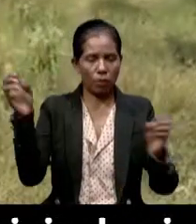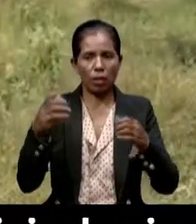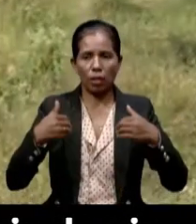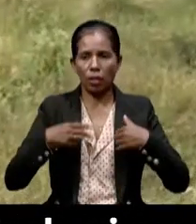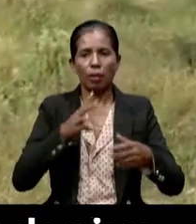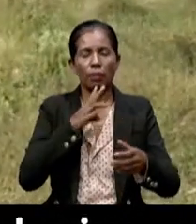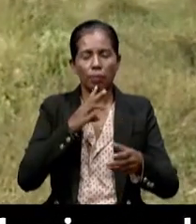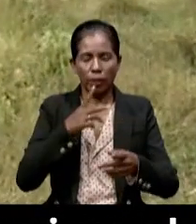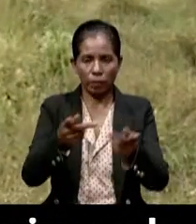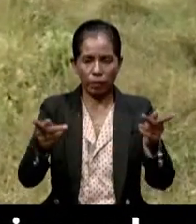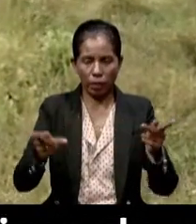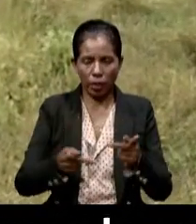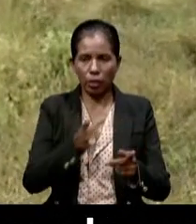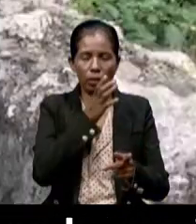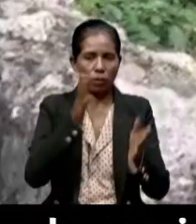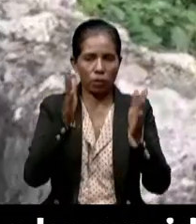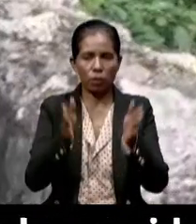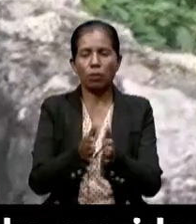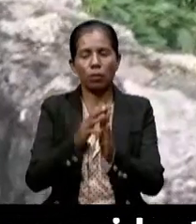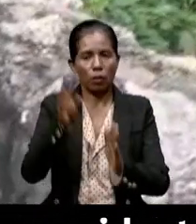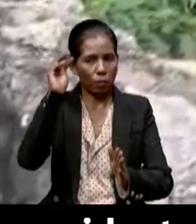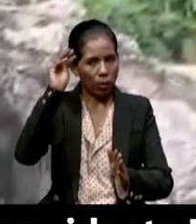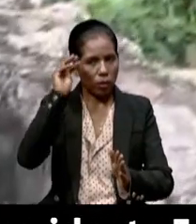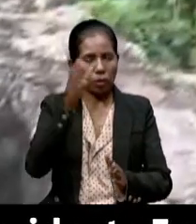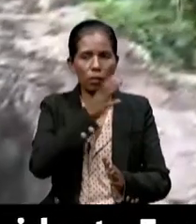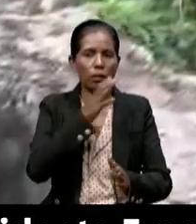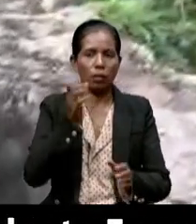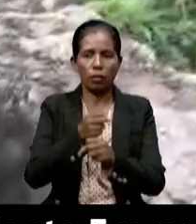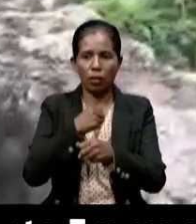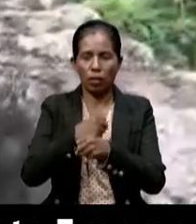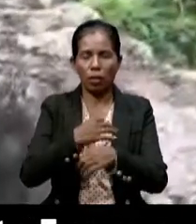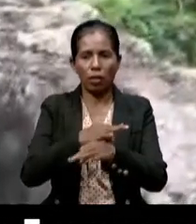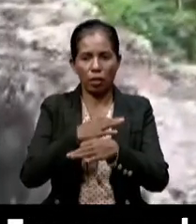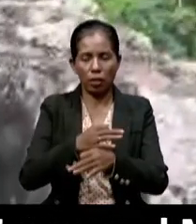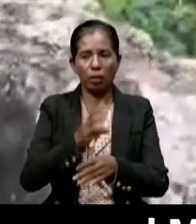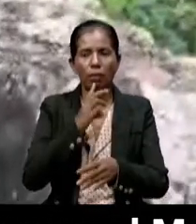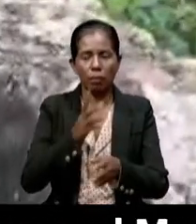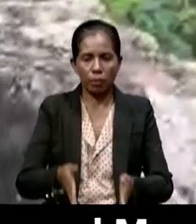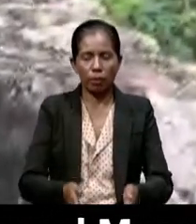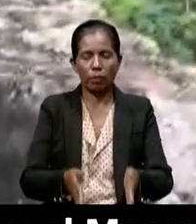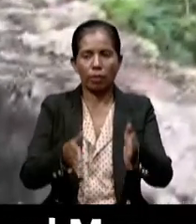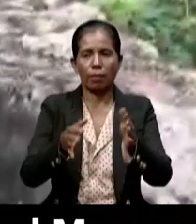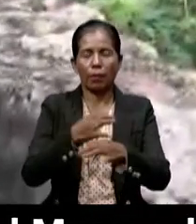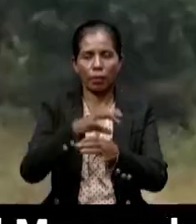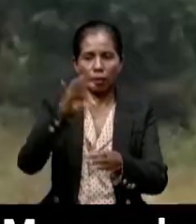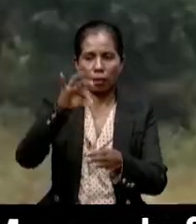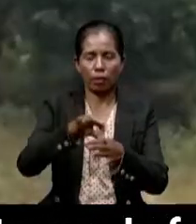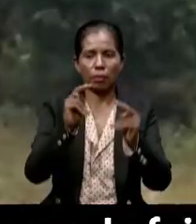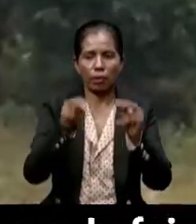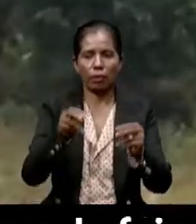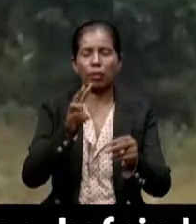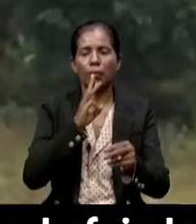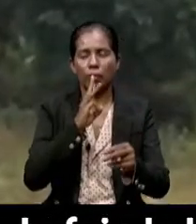irigasang tambane agrikultur sirahus suba ministero agrikultura atu halo rehabilitasang ba irigasang. Atu halo na karne posisa bi.